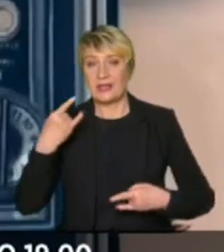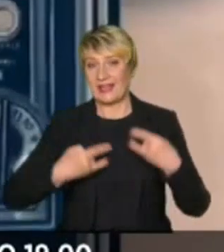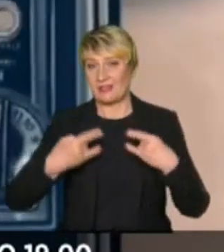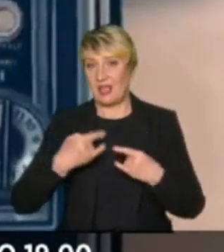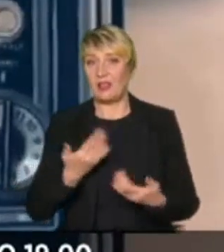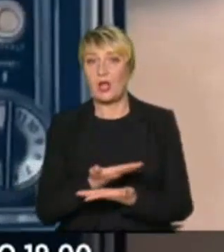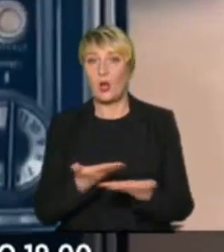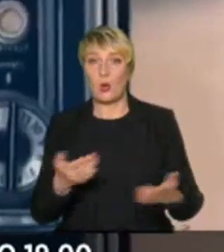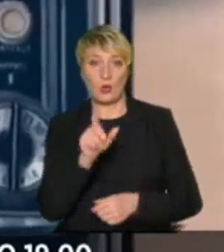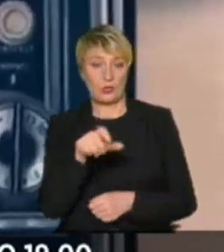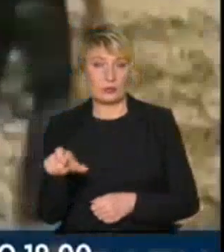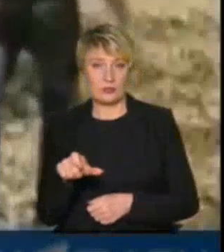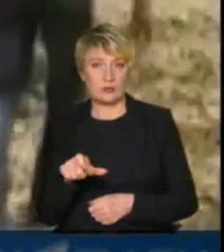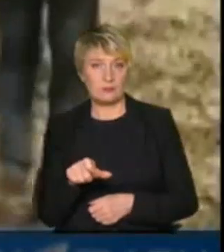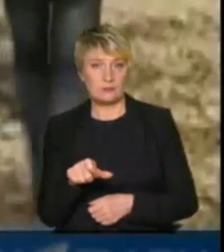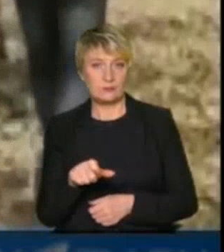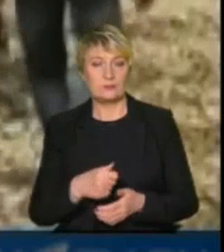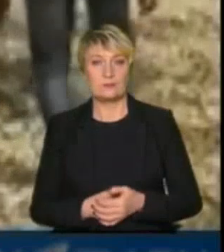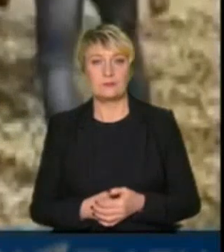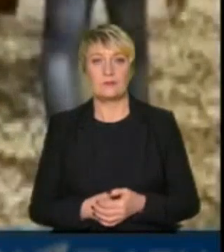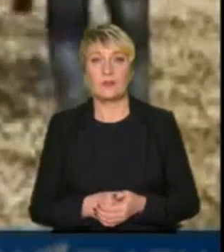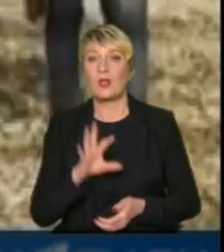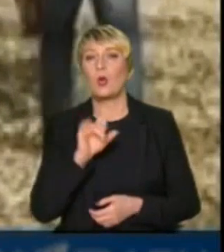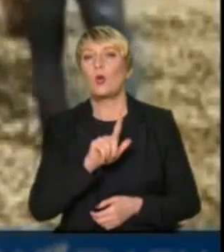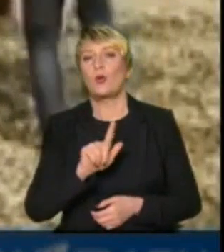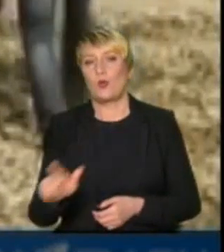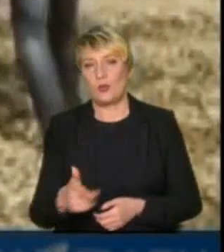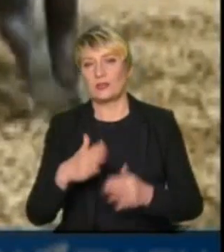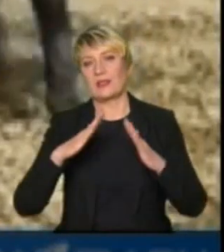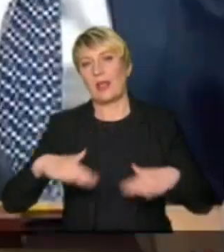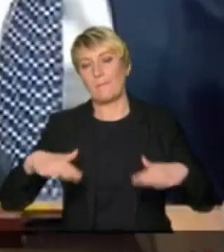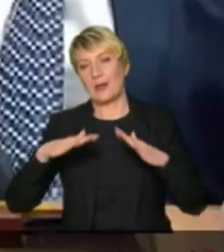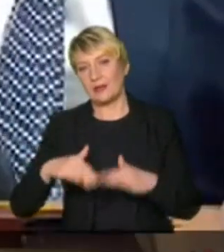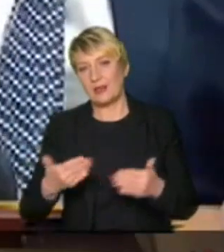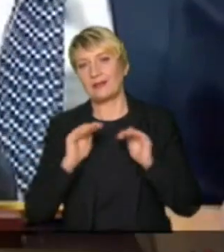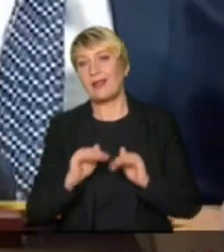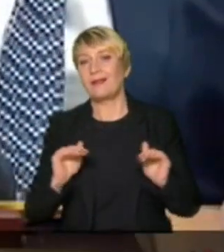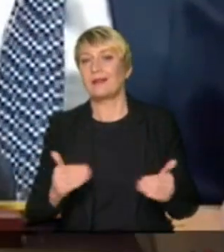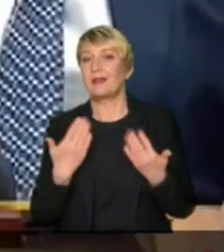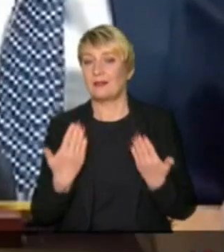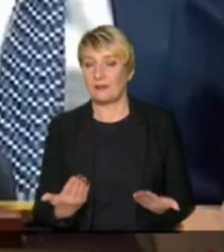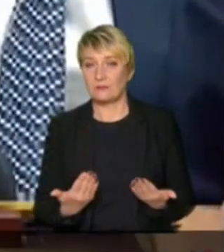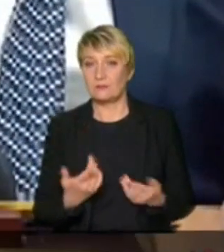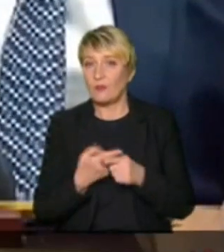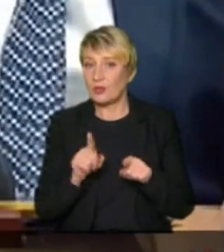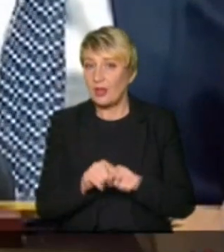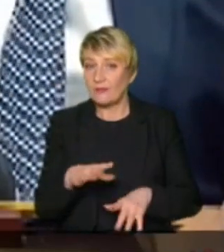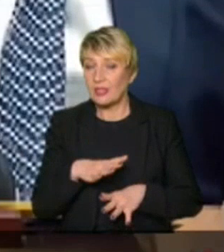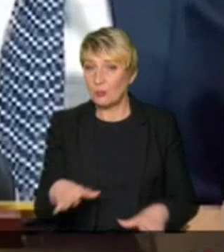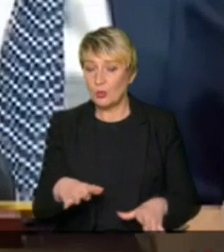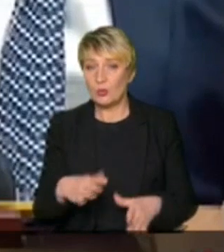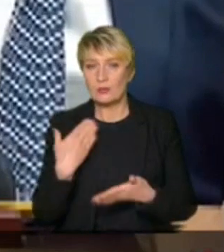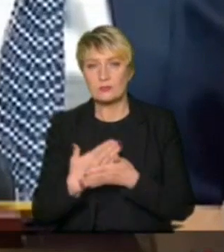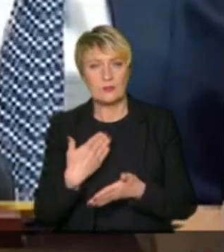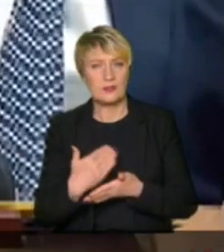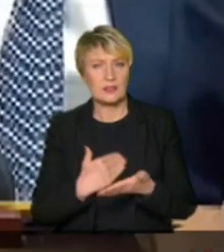телеаудиторії аж дух захопило б. Ось табори для діток. Цього, здається, ще не було. Принаймні, з